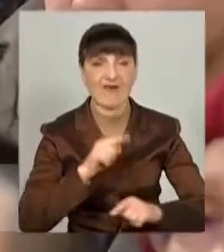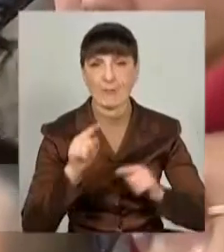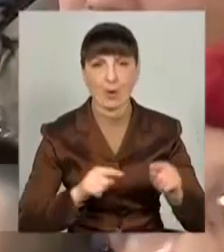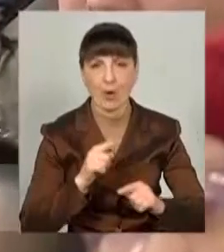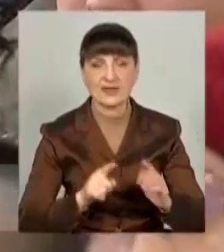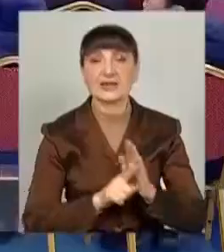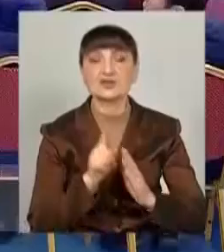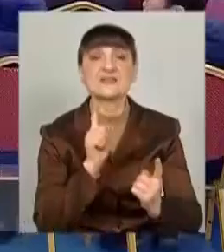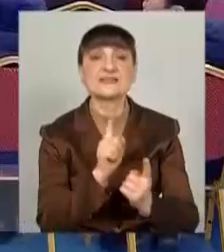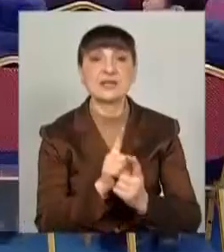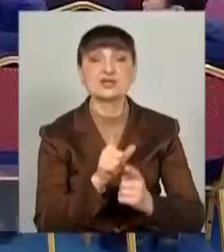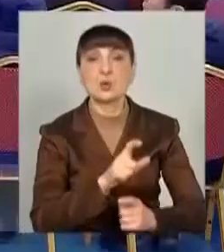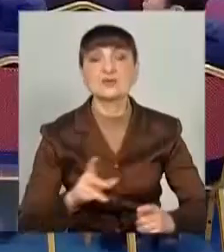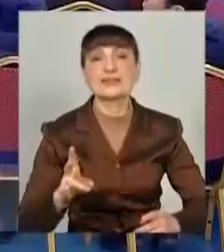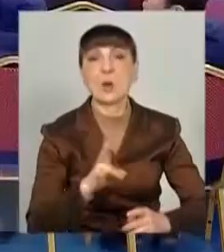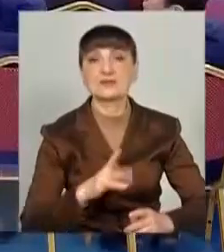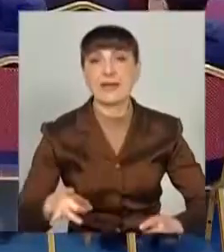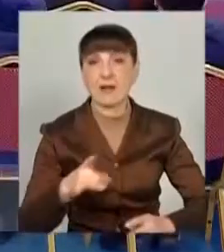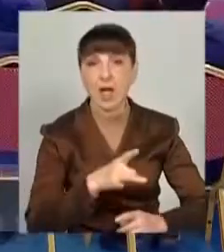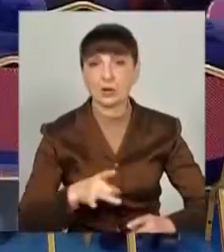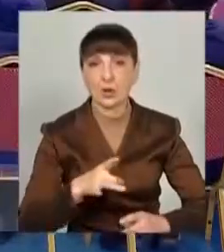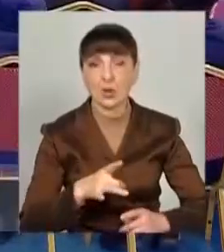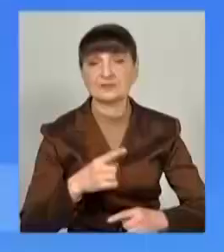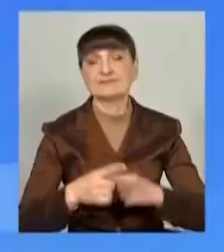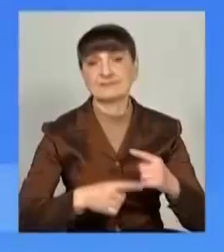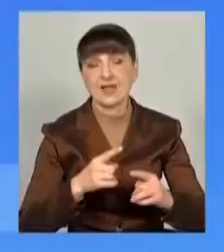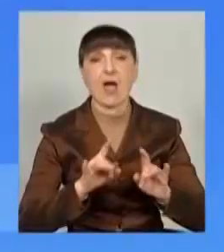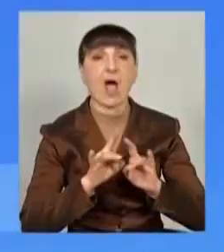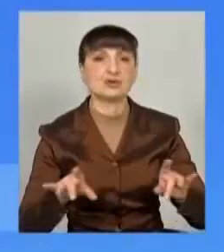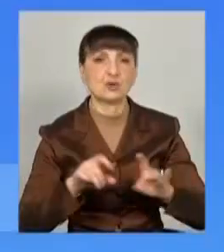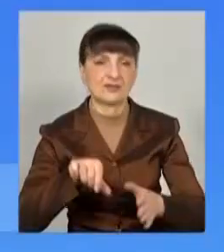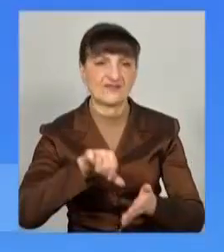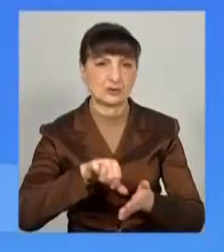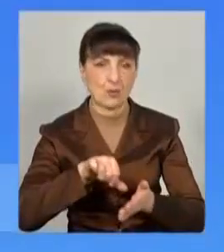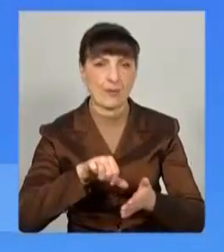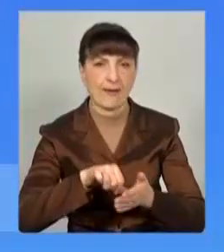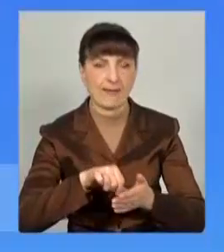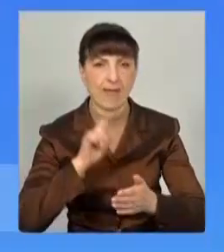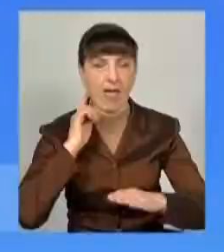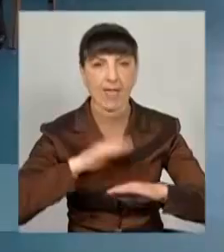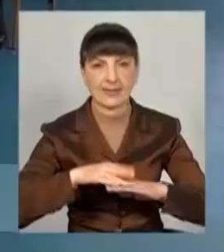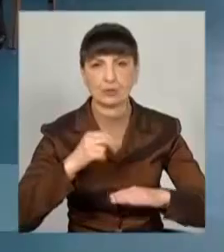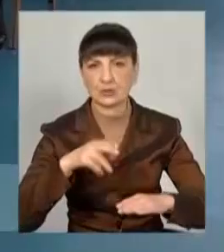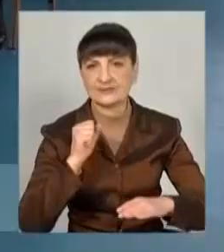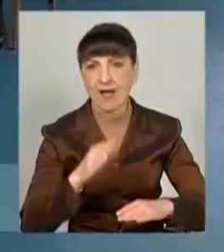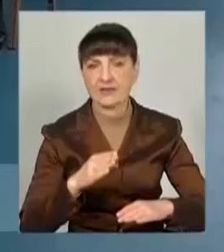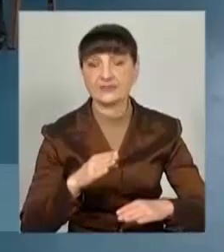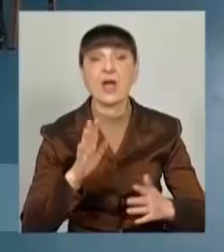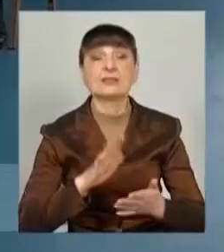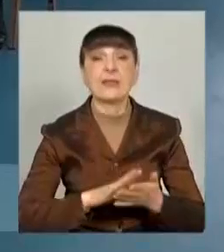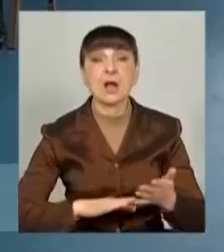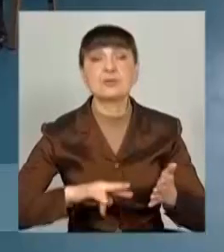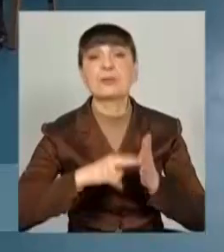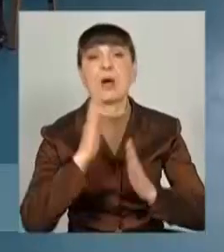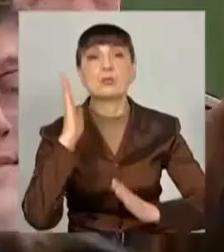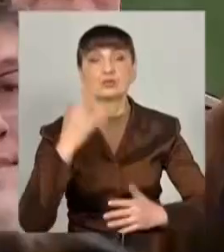началась встреча с жителями нарусбайского района по классике с отчетного выступления ерболата тусаева затем монолог Акима о грядущих